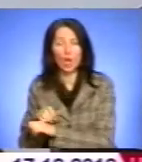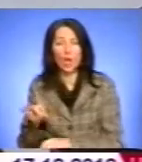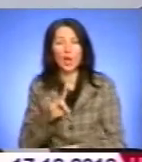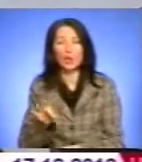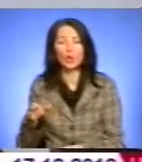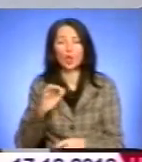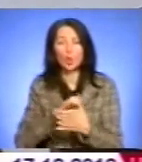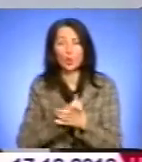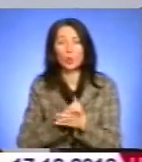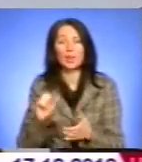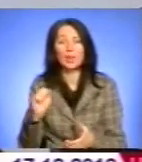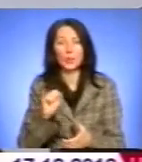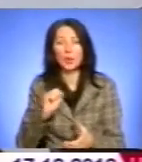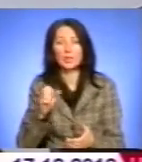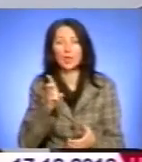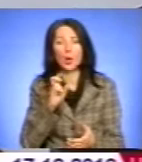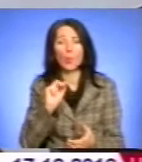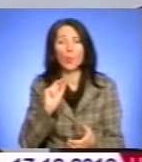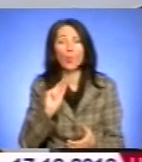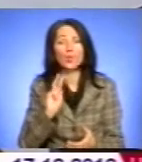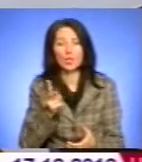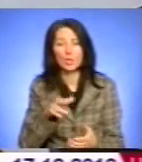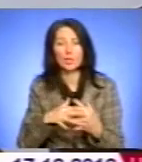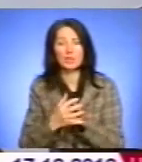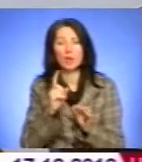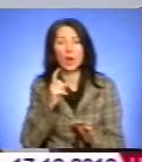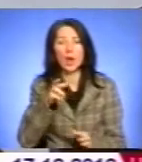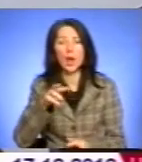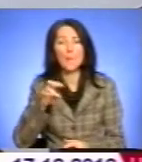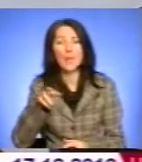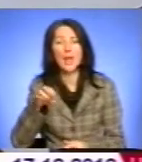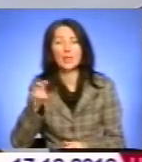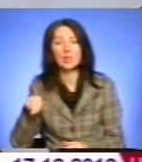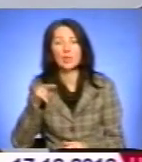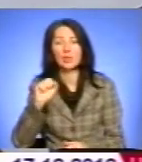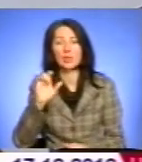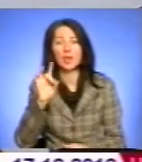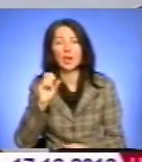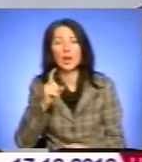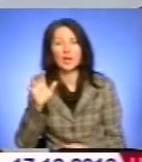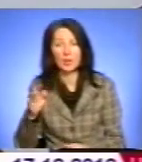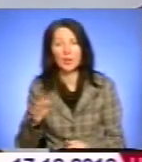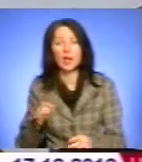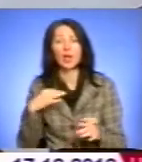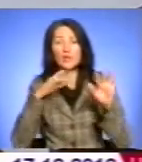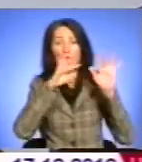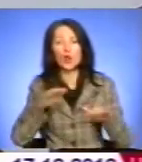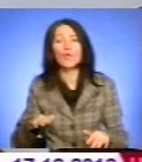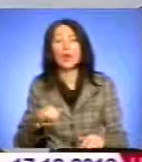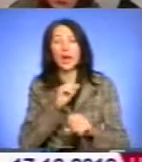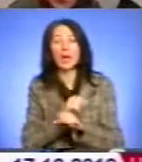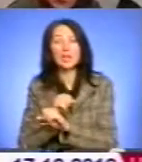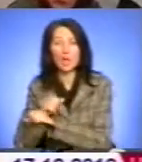Бучач, село Хмілівка. Дарахів, де в снігових заметах знаходилося близько 400